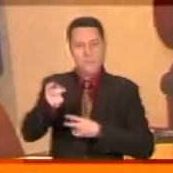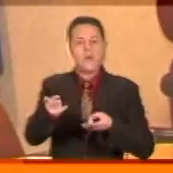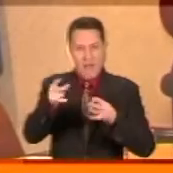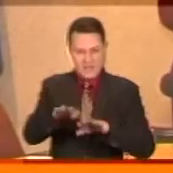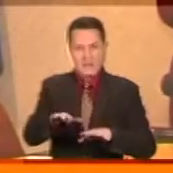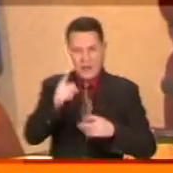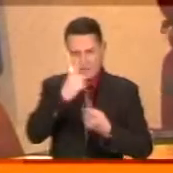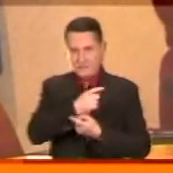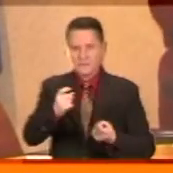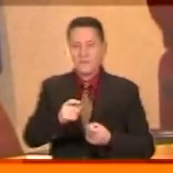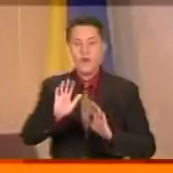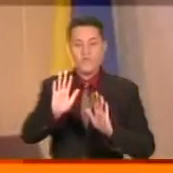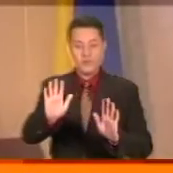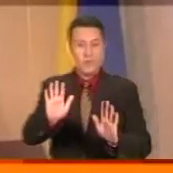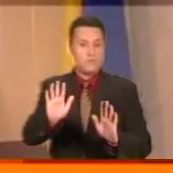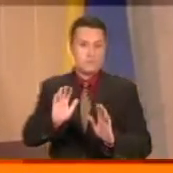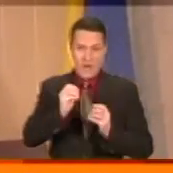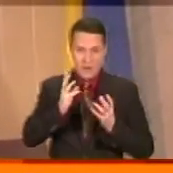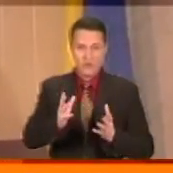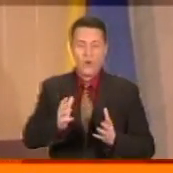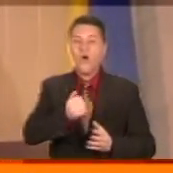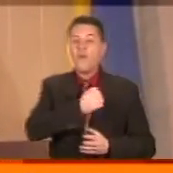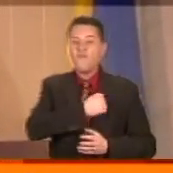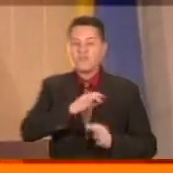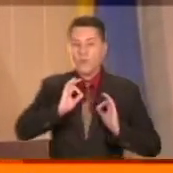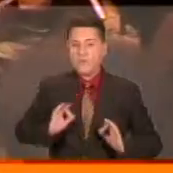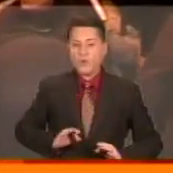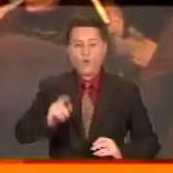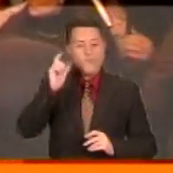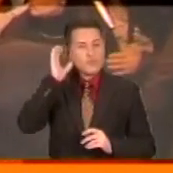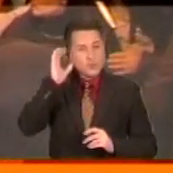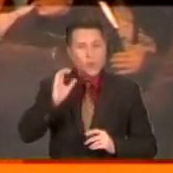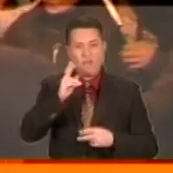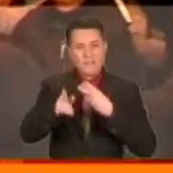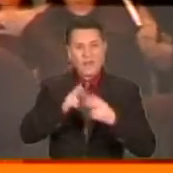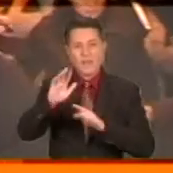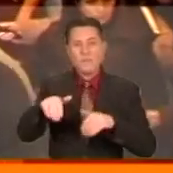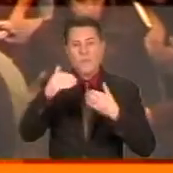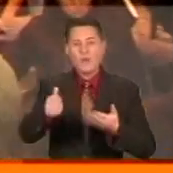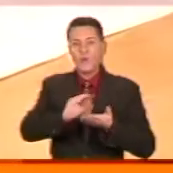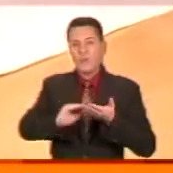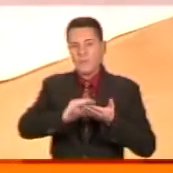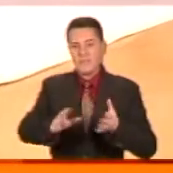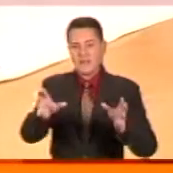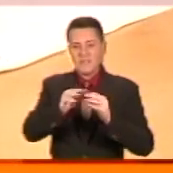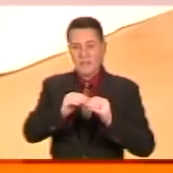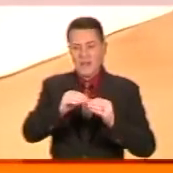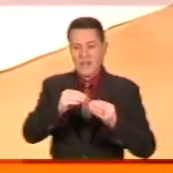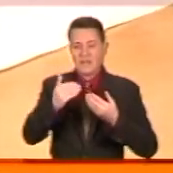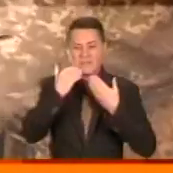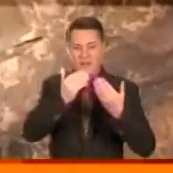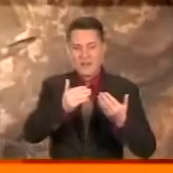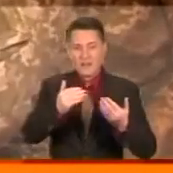журналісти? Ні, не вопрос. Тоді не вопрос. Військовий прокурор уважно вислуховує скарги та пропонує написати спільне звернення. Заява. Заява,